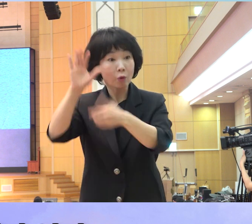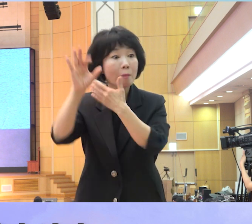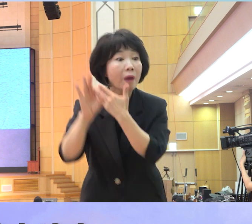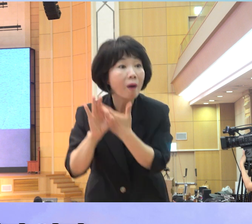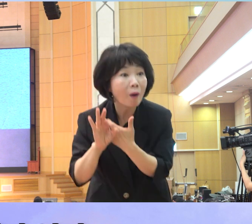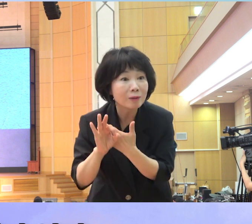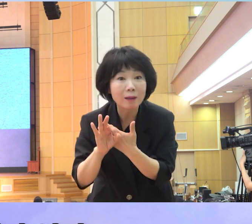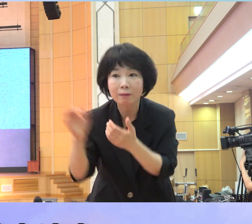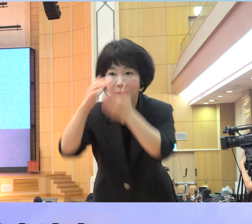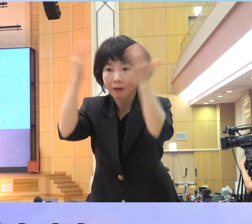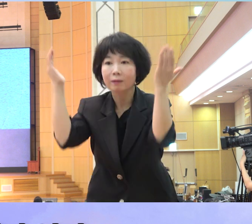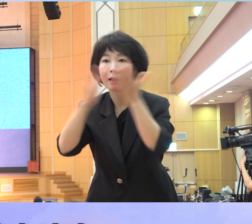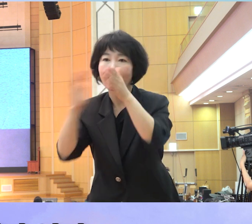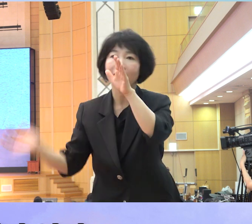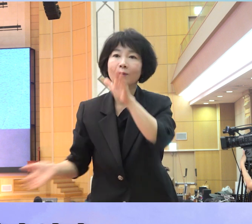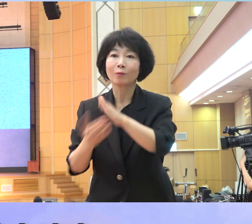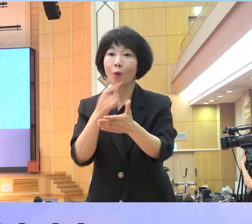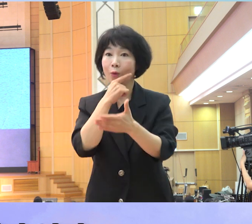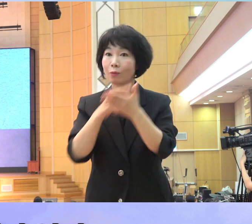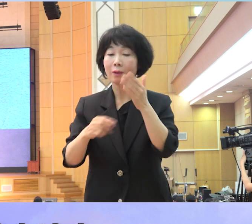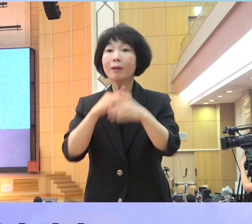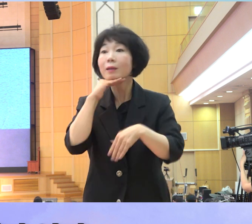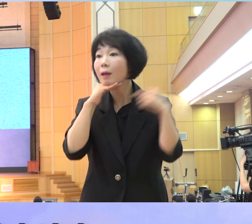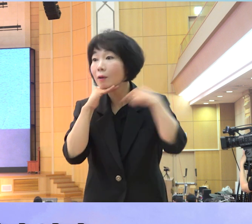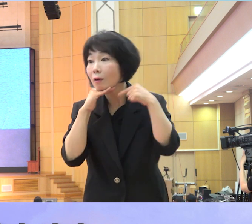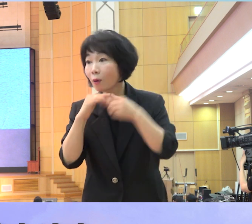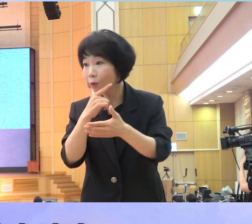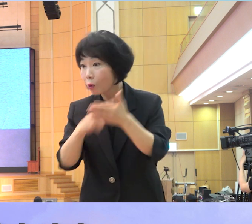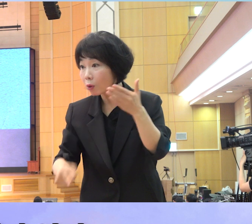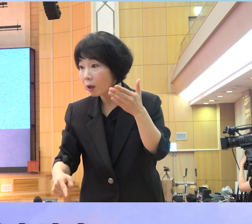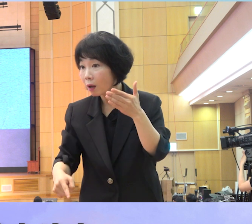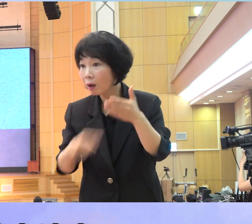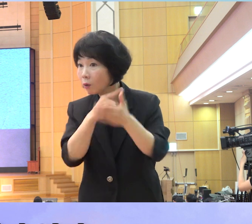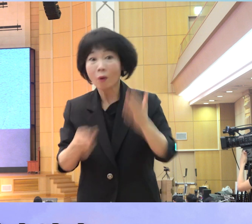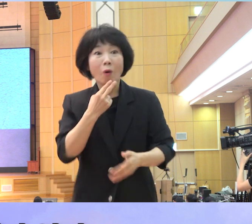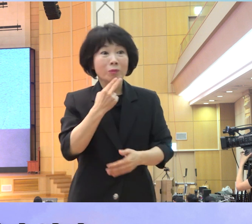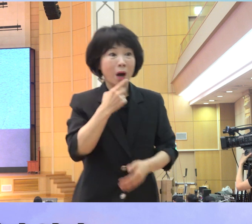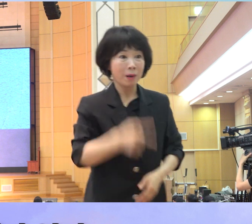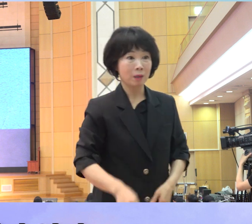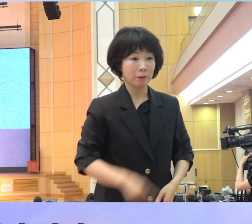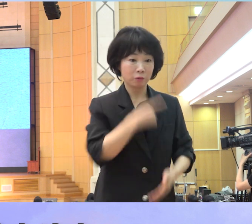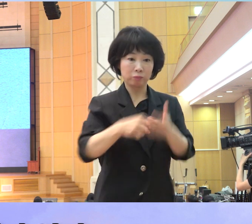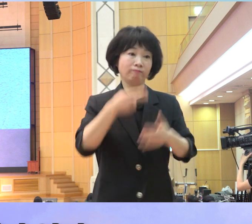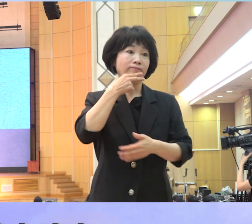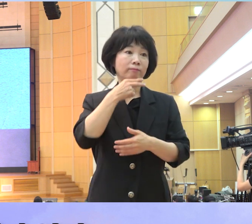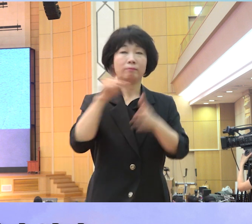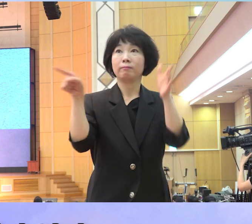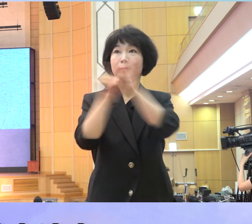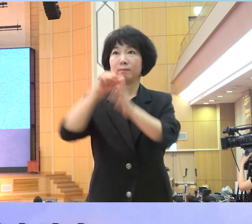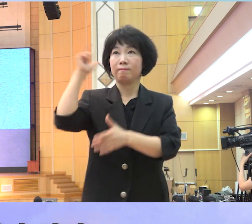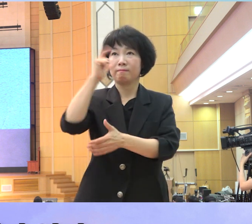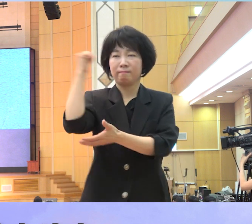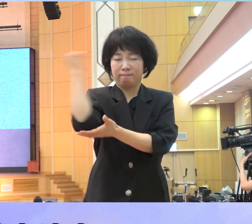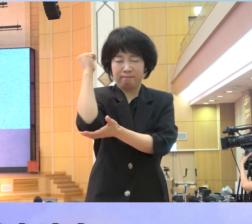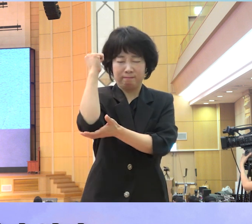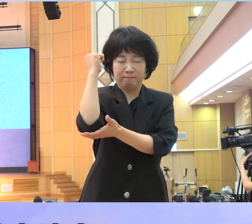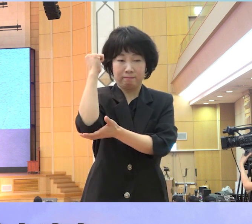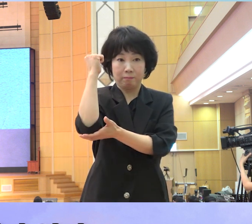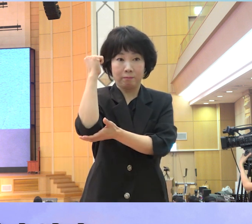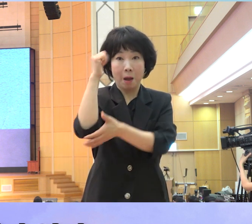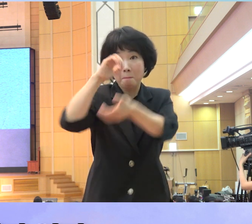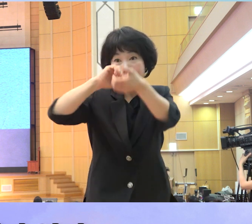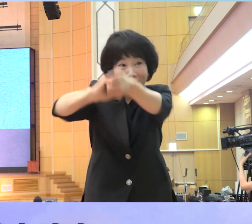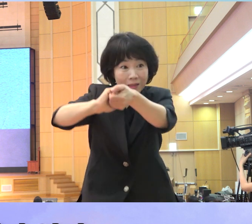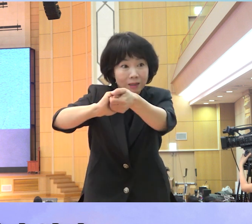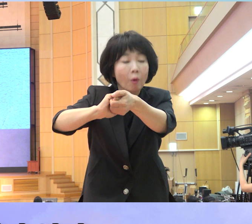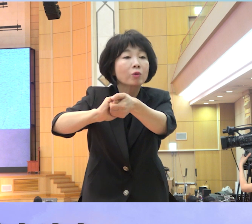뭐예요? 기다림에는 손해가 없다라는 거예요. 잘 붙잡고 믿음에 흔들리지 않고 기다리고 있으면 하나님께서는